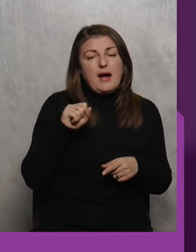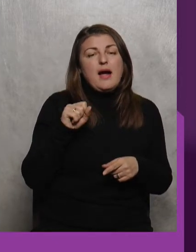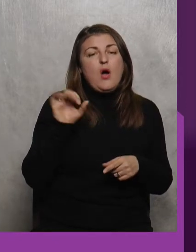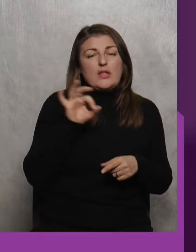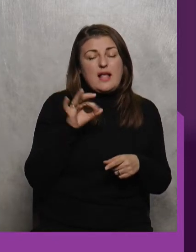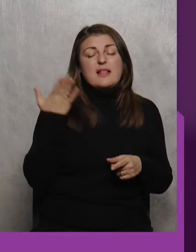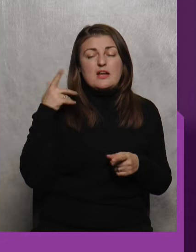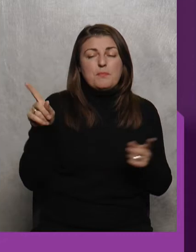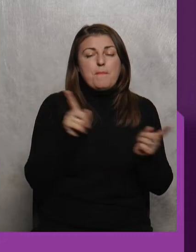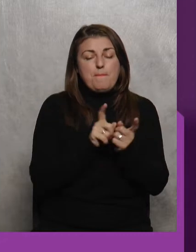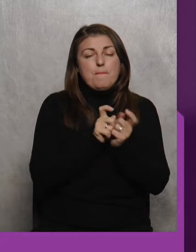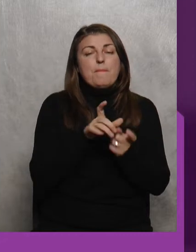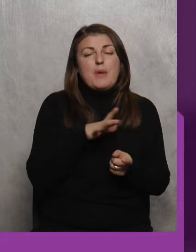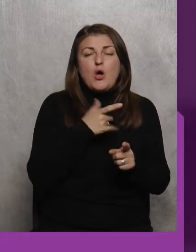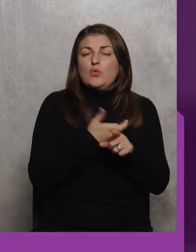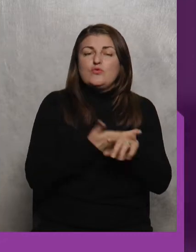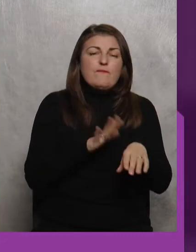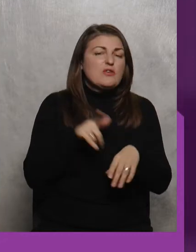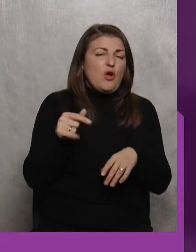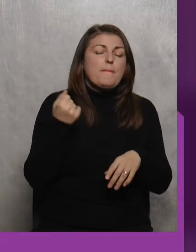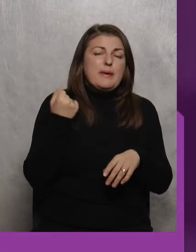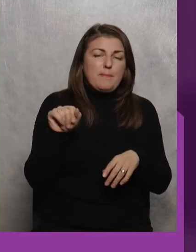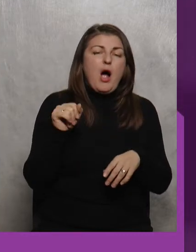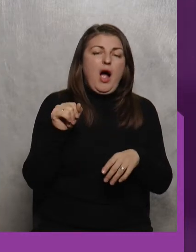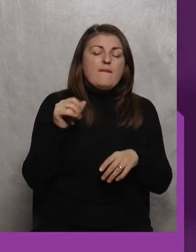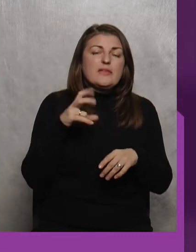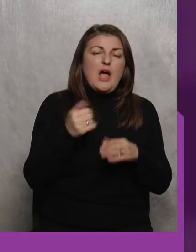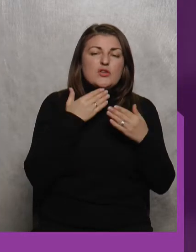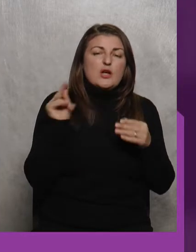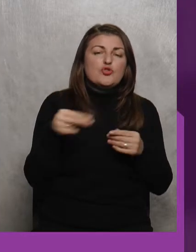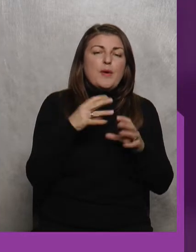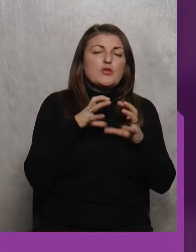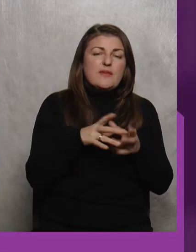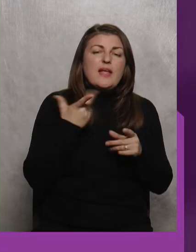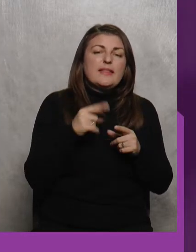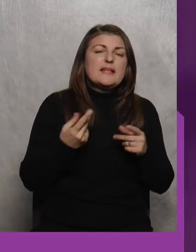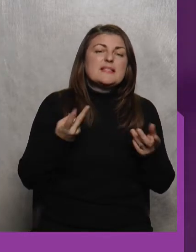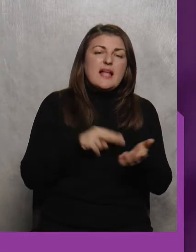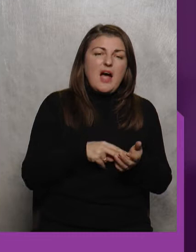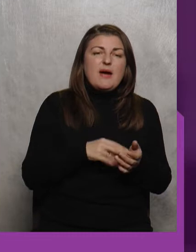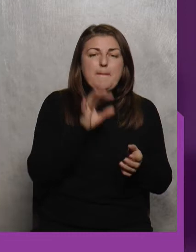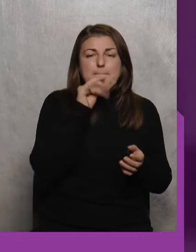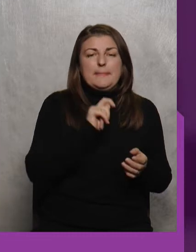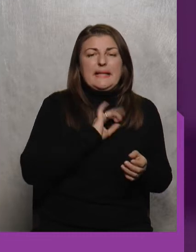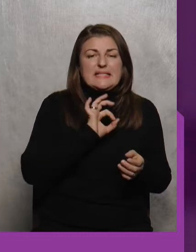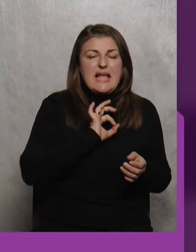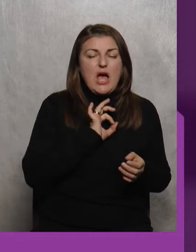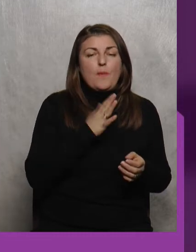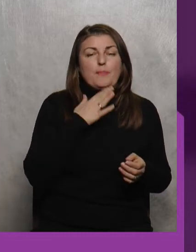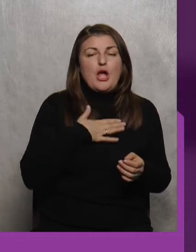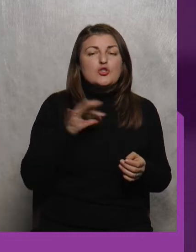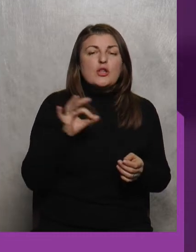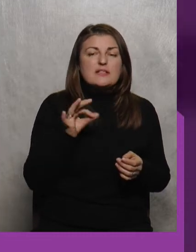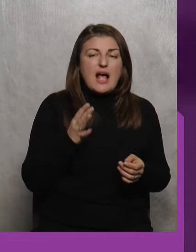уже боровся. Дуже тяжко його перемагав на останньому чемпіонаті світу, де став призером наш